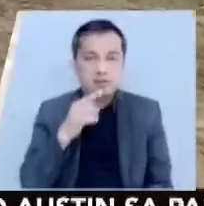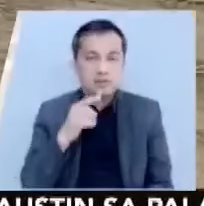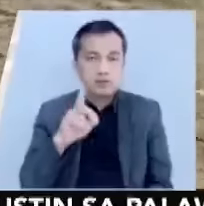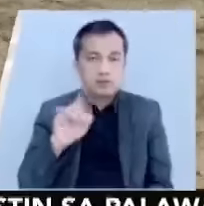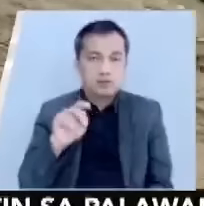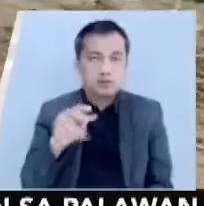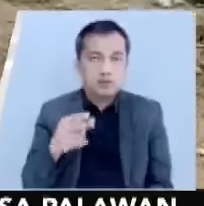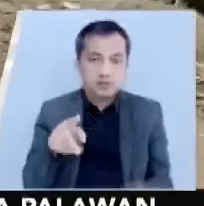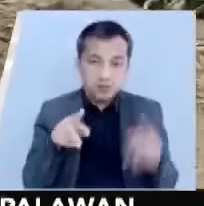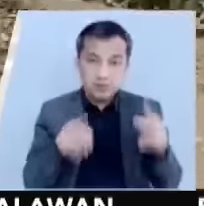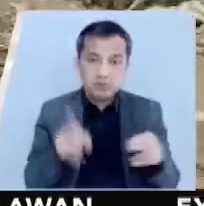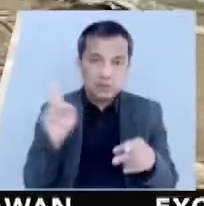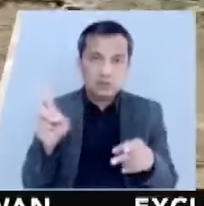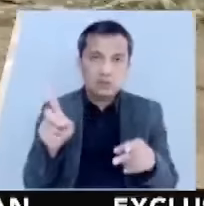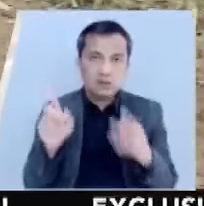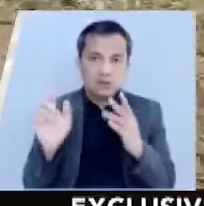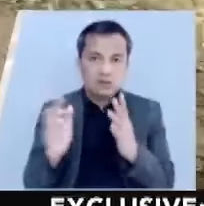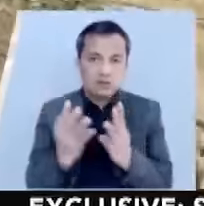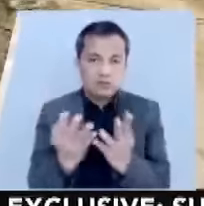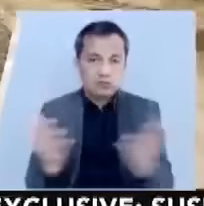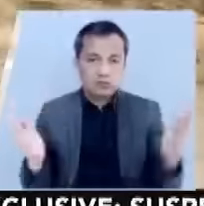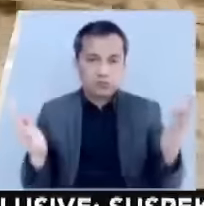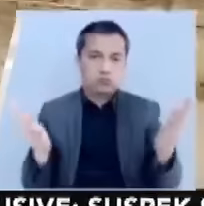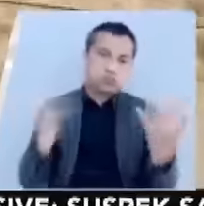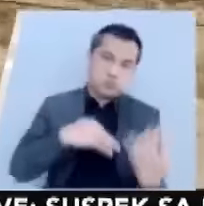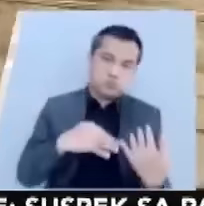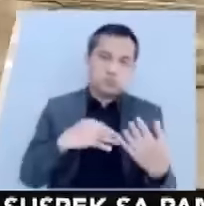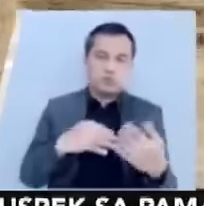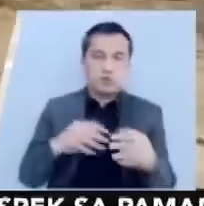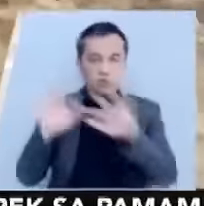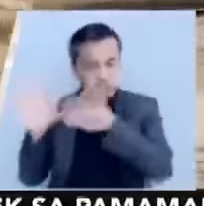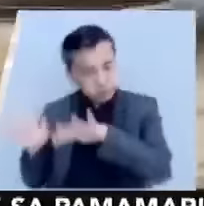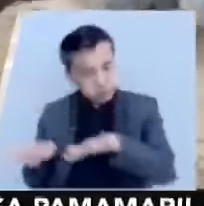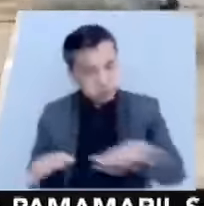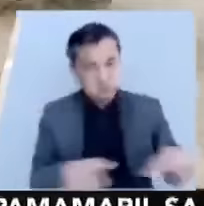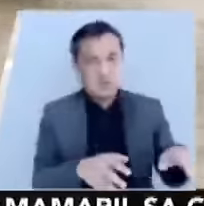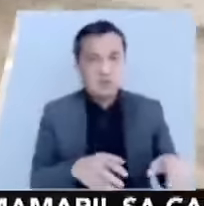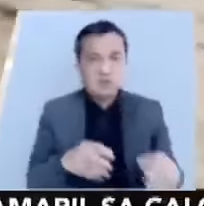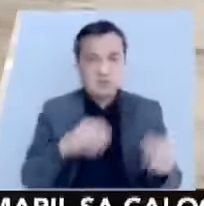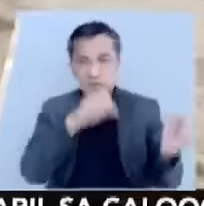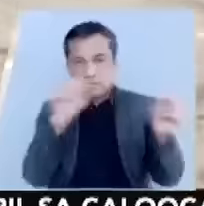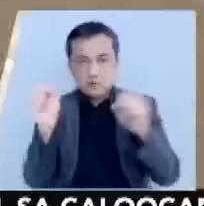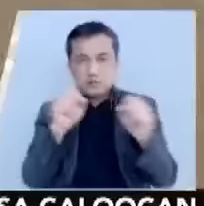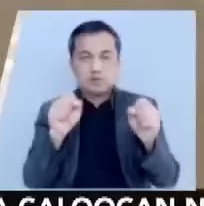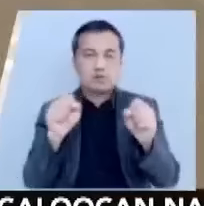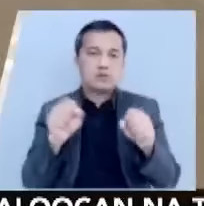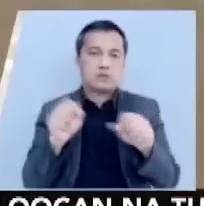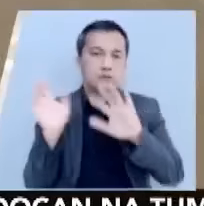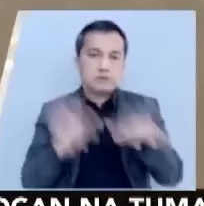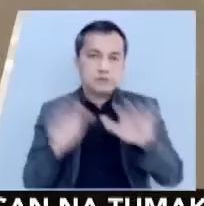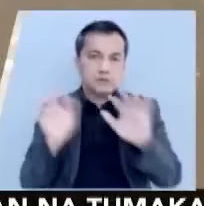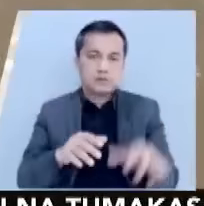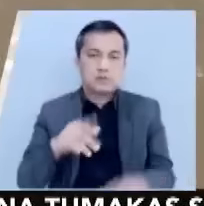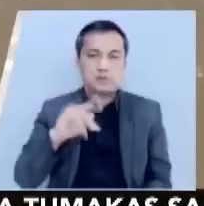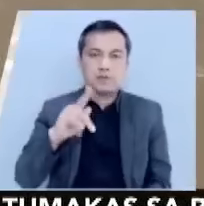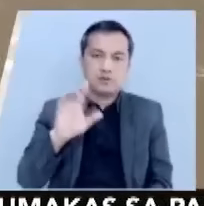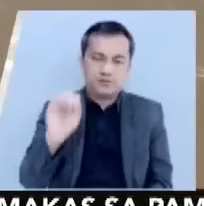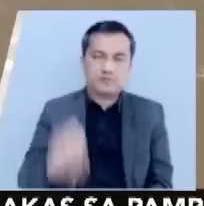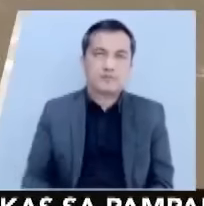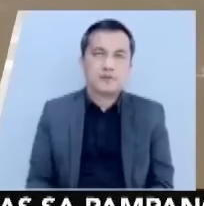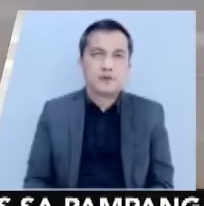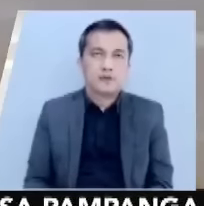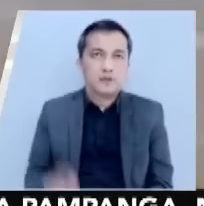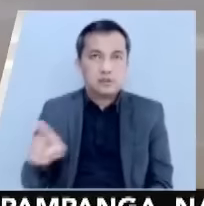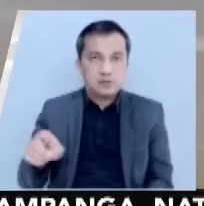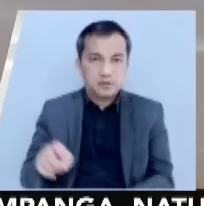dike sa lakas ng agos ng tubig mula sa bundok, bunsod ng ulang dulot ng bagyong Pepito. Umaapaw pa rin ngayon ang Cagayan